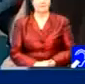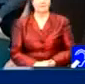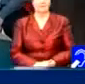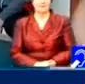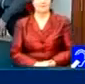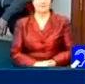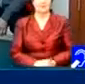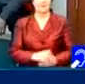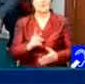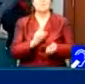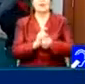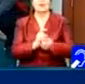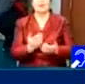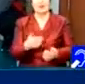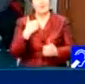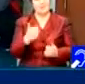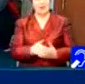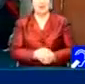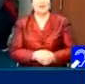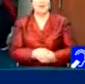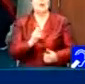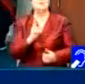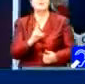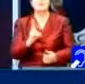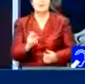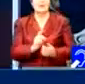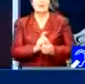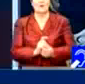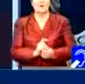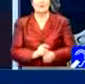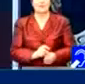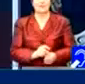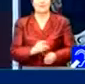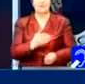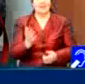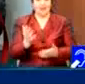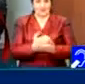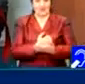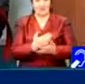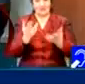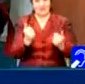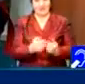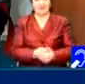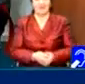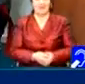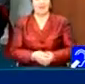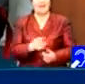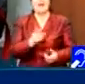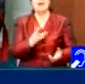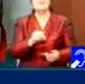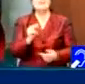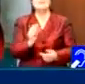Cum te-ai luptat azi? Bine. Cu cine te-ai luptat? Cu copii. Și tu ai câștigat? Da. Nu crezi, de